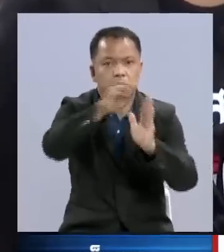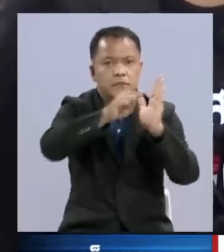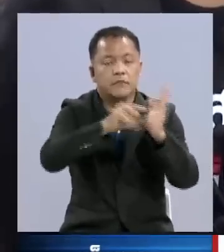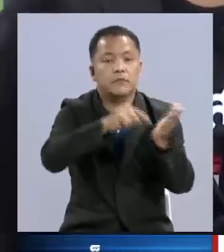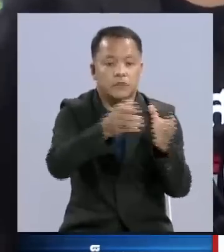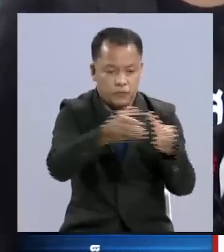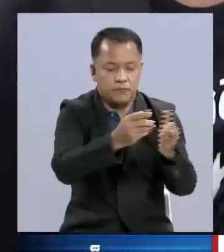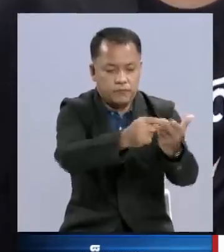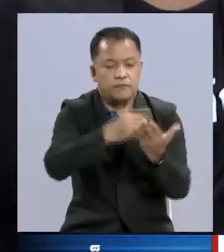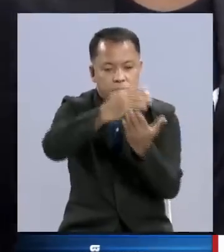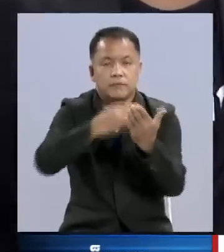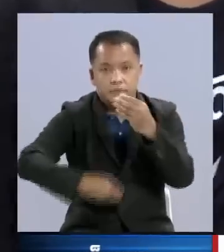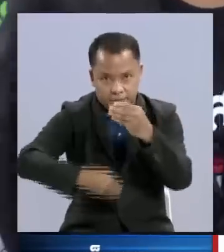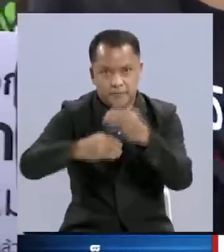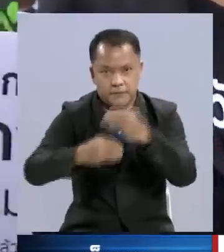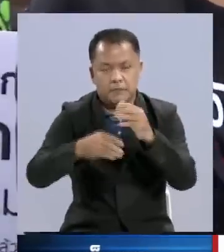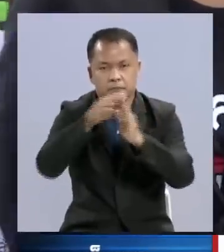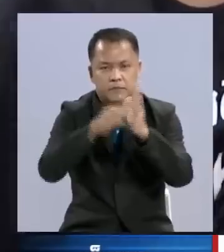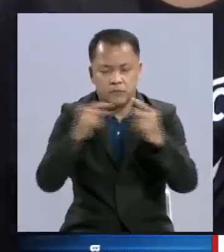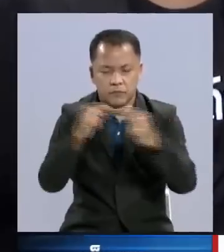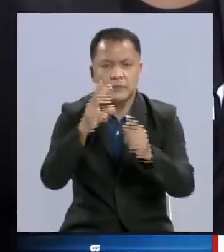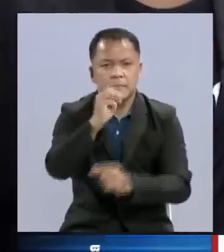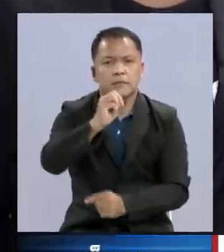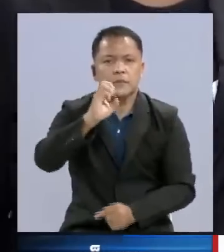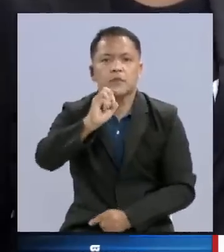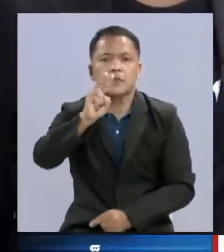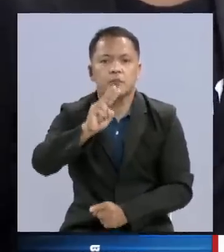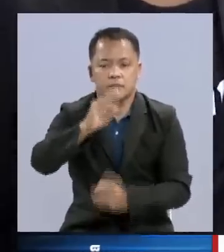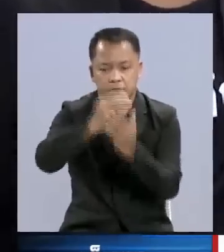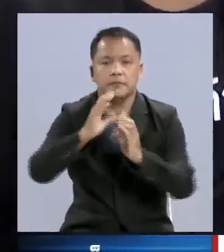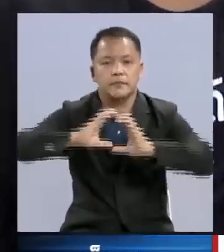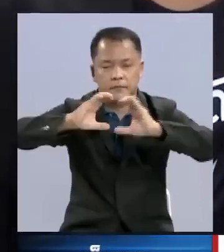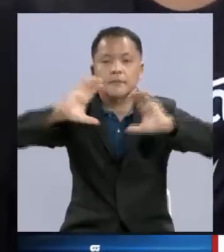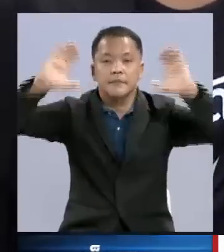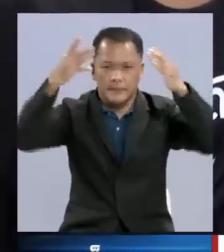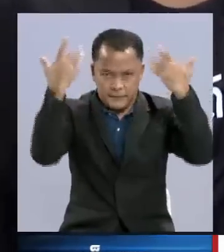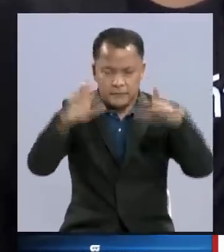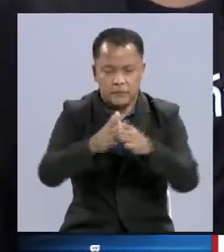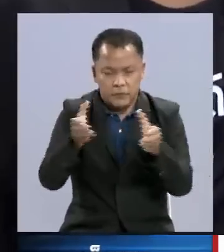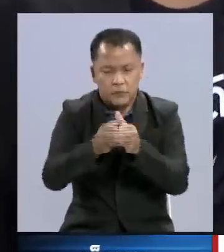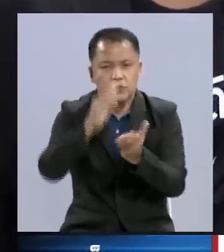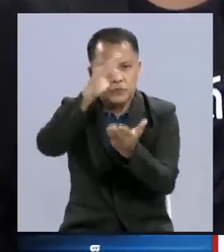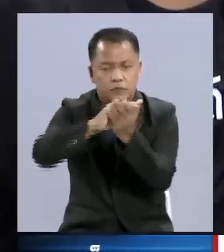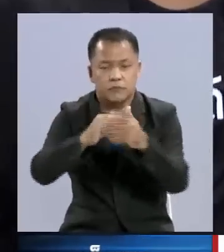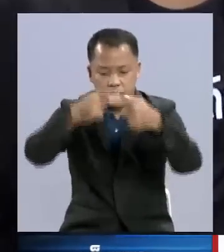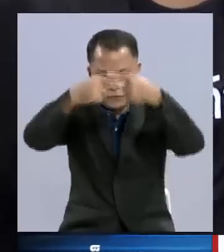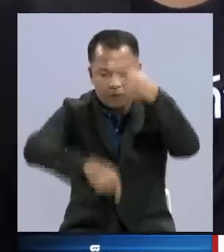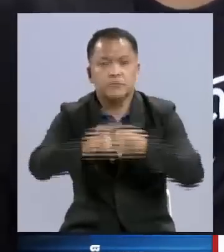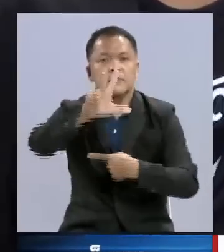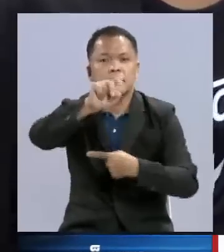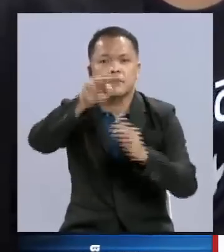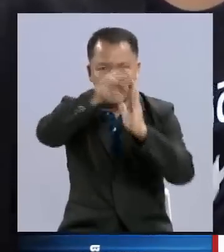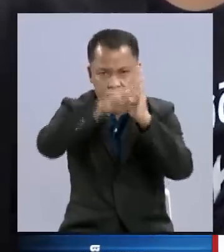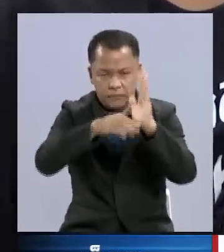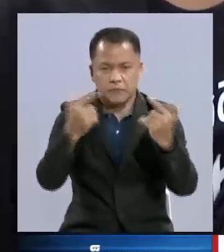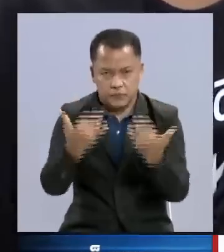ของ P-Move มาเป็นนโยบายของพรรคซึ่งสะท้อนผ่าน MOU การจัดตั้งรัฐบาลไปแล้วและส่วนหนึ่งก็อยู่ใน300นโยบายที่วางเอาไว้ด้ว